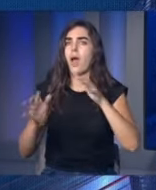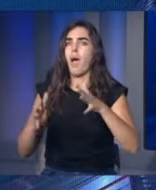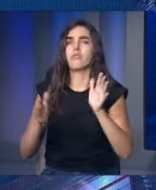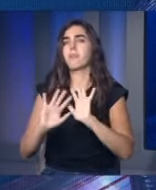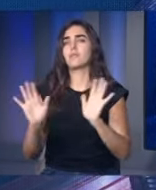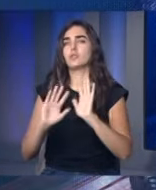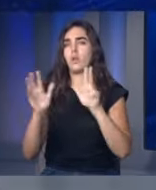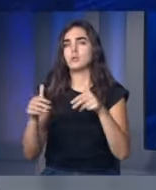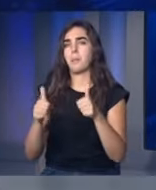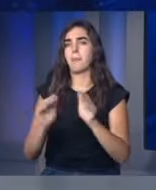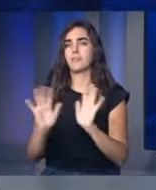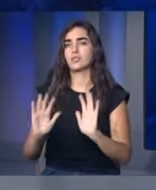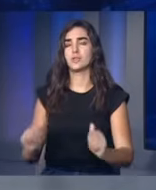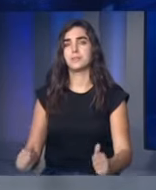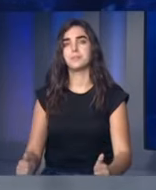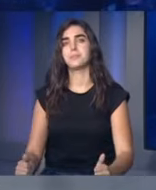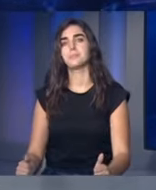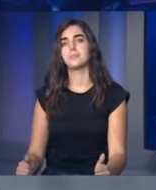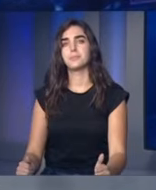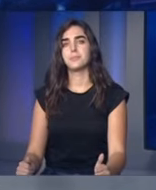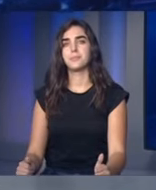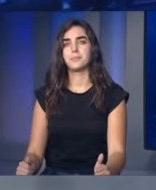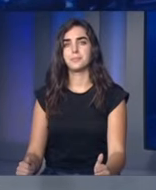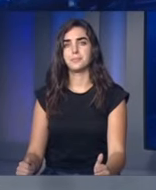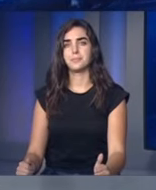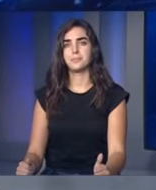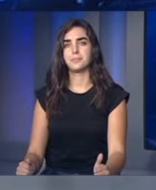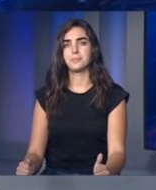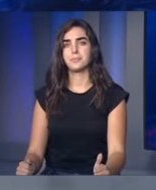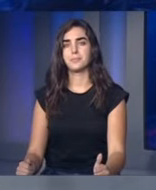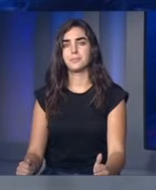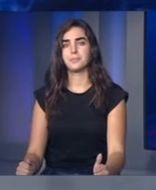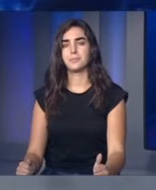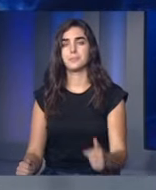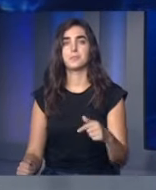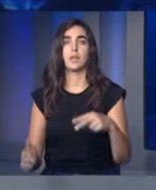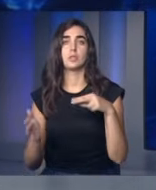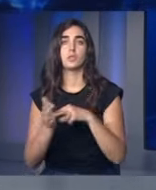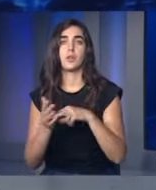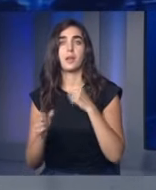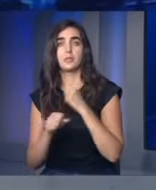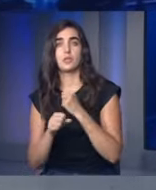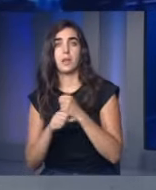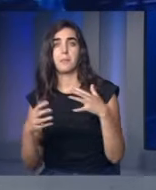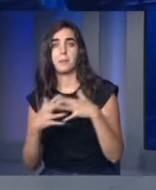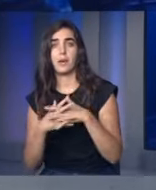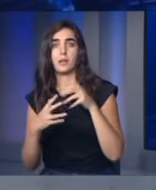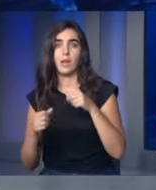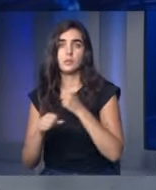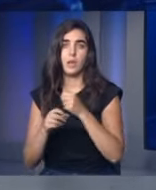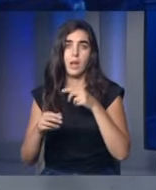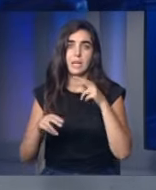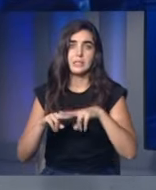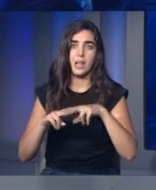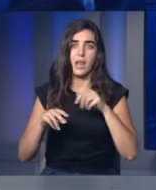بضربة تستهدف مطار رفيق الحريري الدولي ولا خوف من ذلك. سوريا حملت إسرائيل مجزرة أهالي مجدل